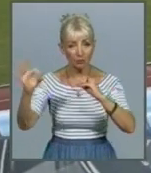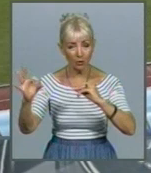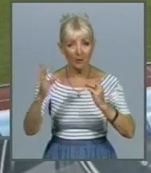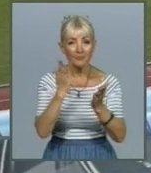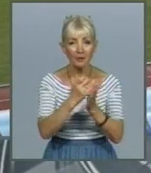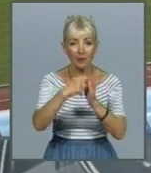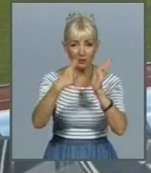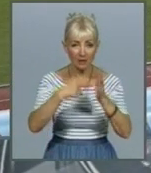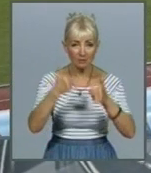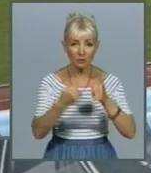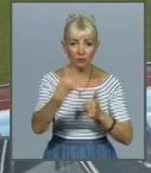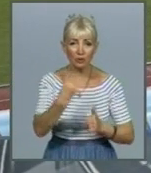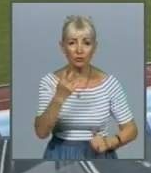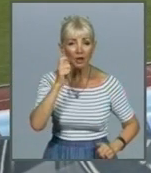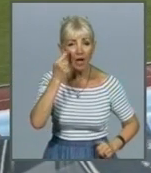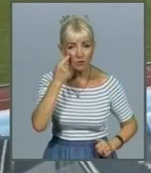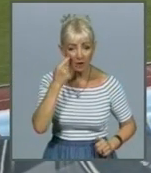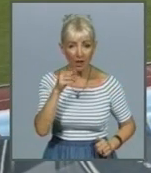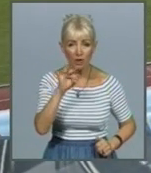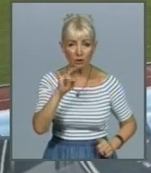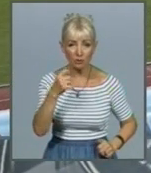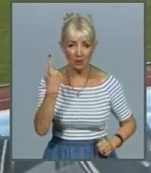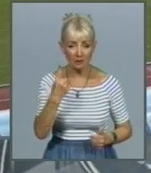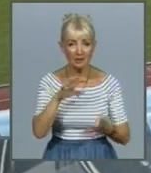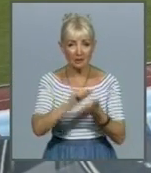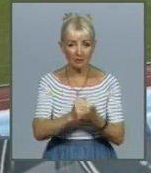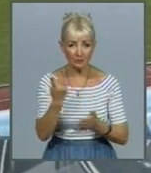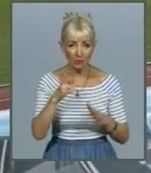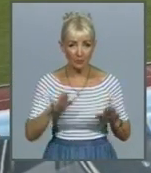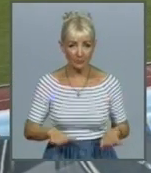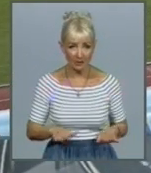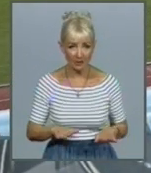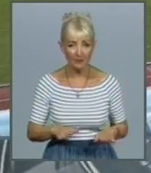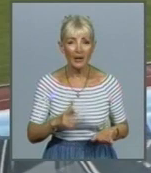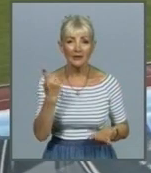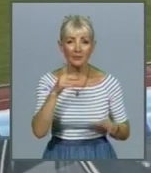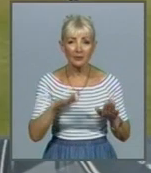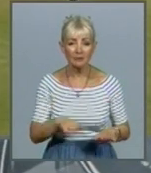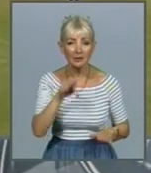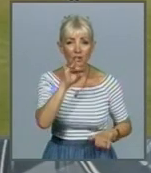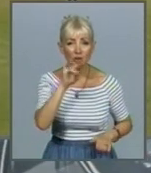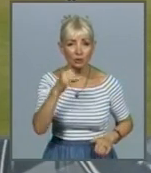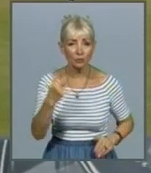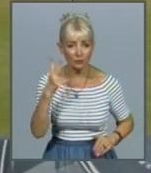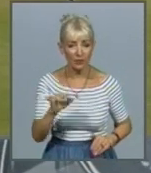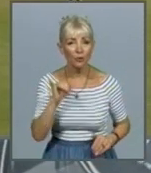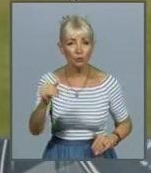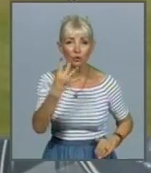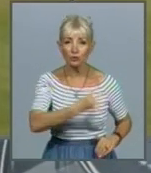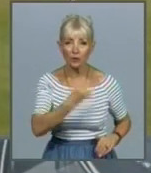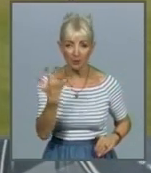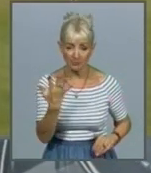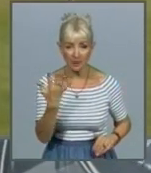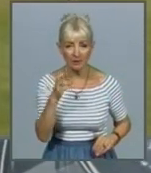16 матчах 44 очка жил строй один занимает таблицы второе место лидирует жилстрой 2 в активе которого 45